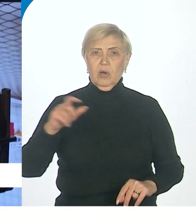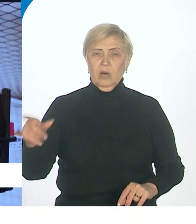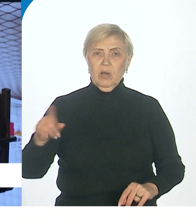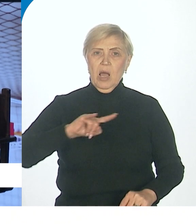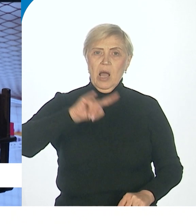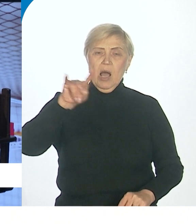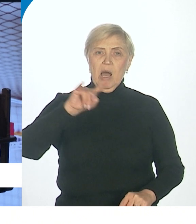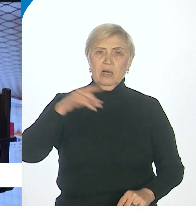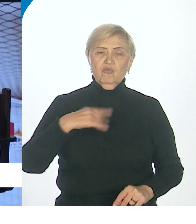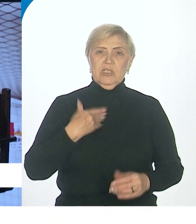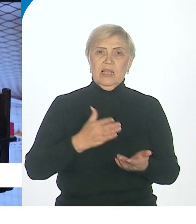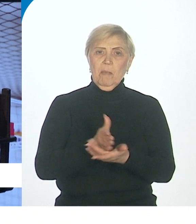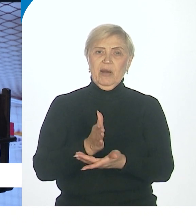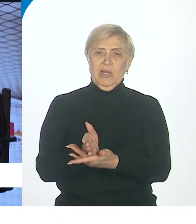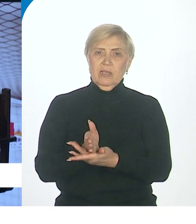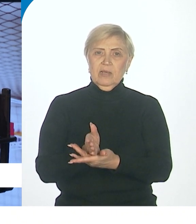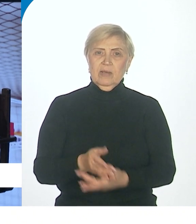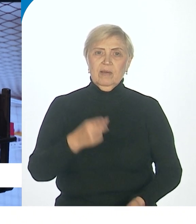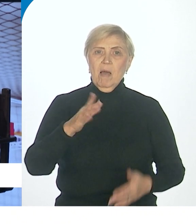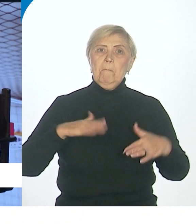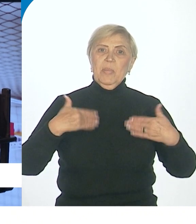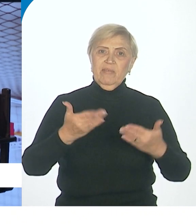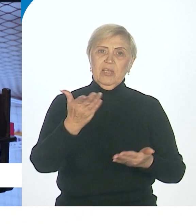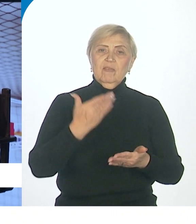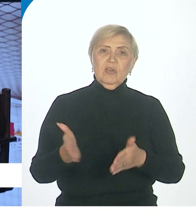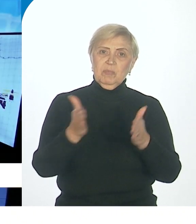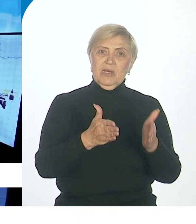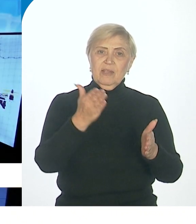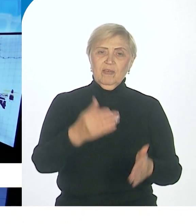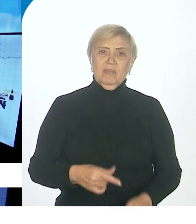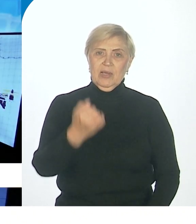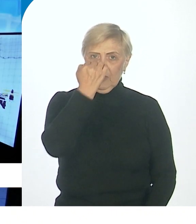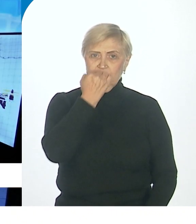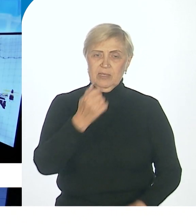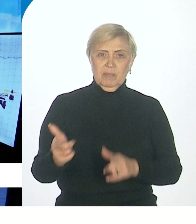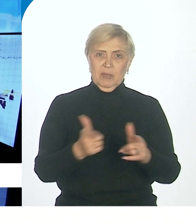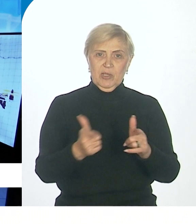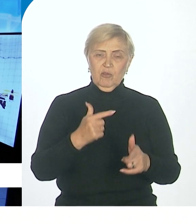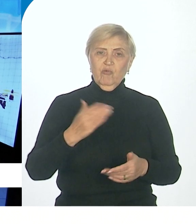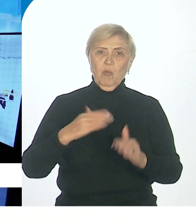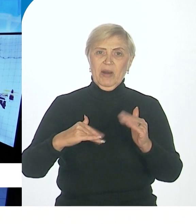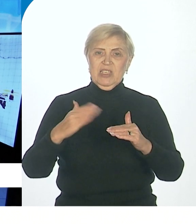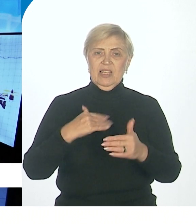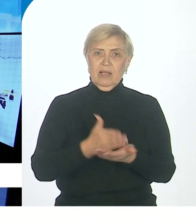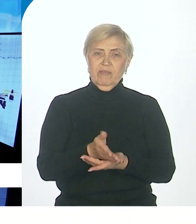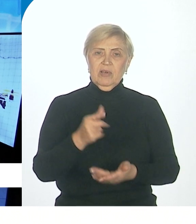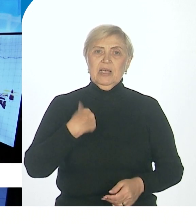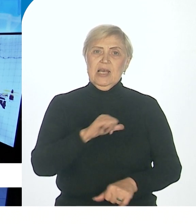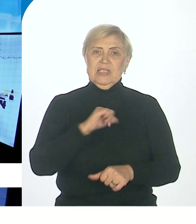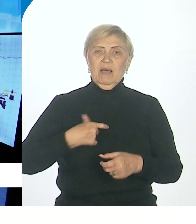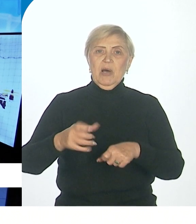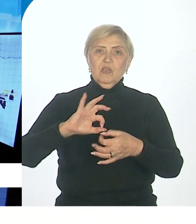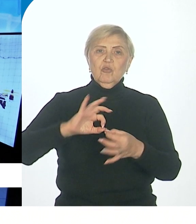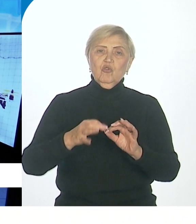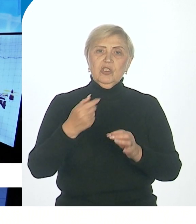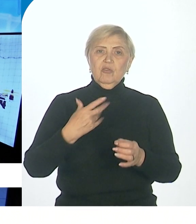вот Киркалов Артем Михайлович. Все. Привет, Артем Михайлович. Спасибо за подготовку профессионалов. Самая сложная